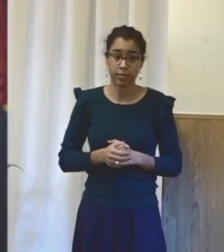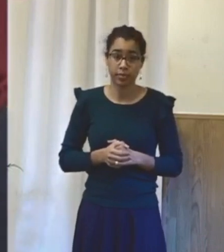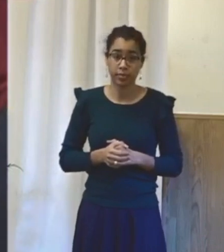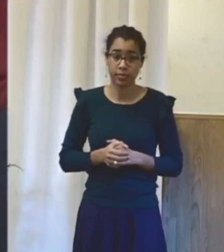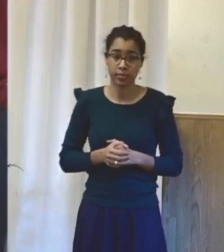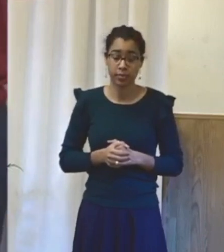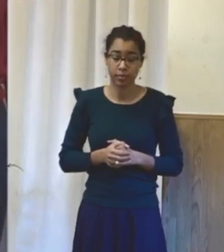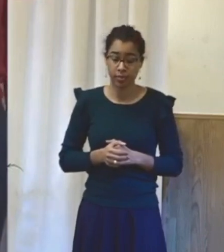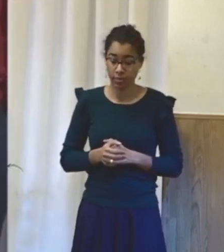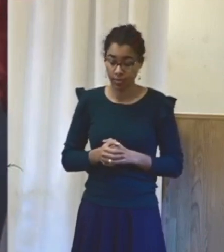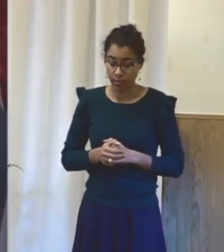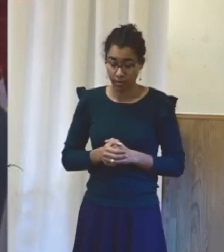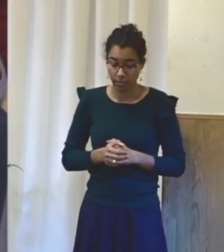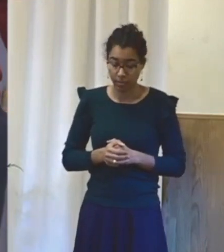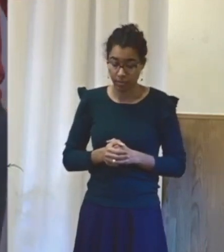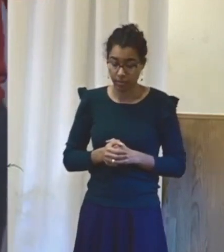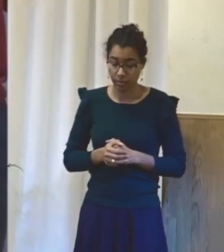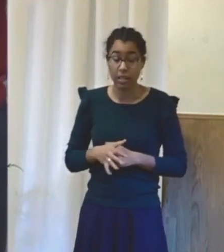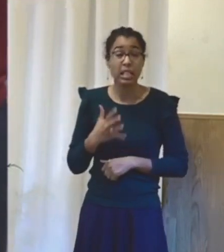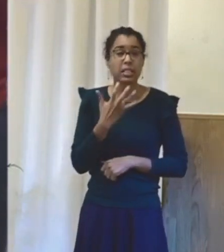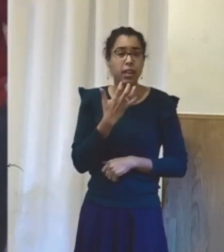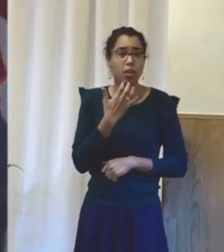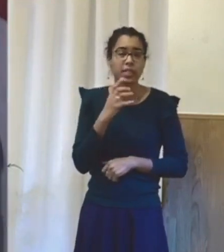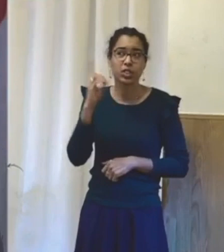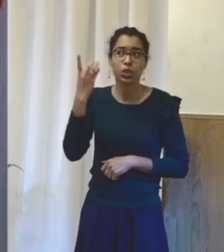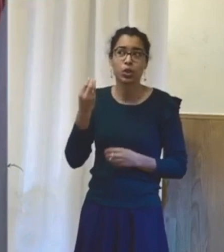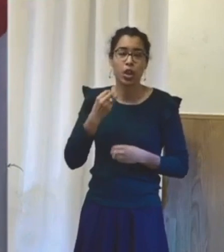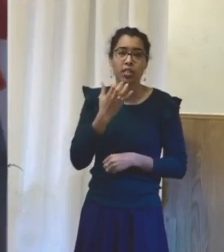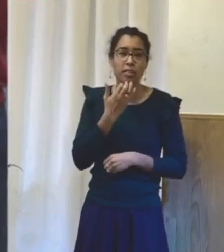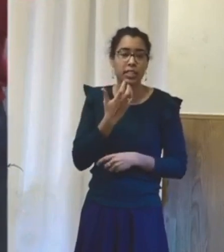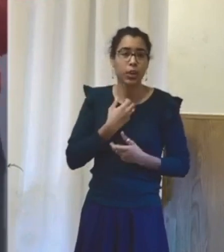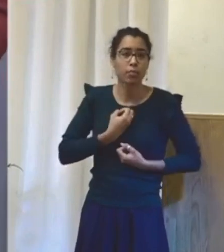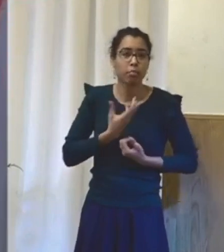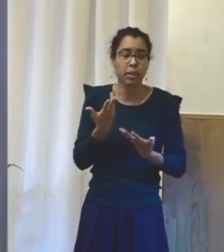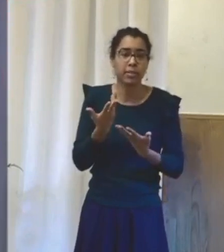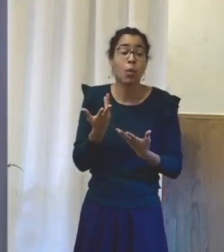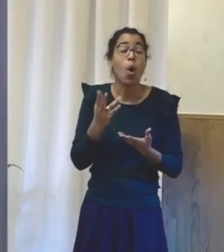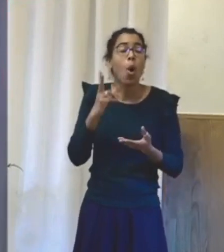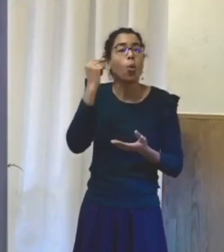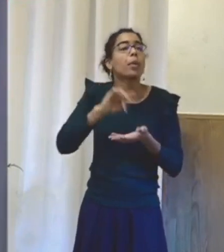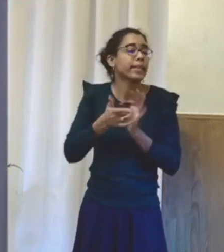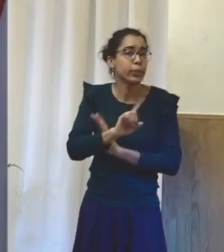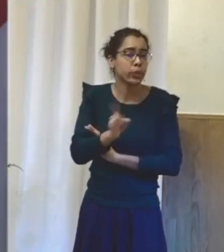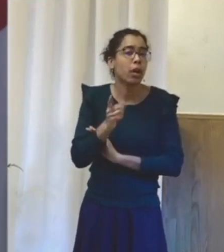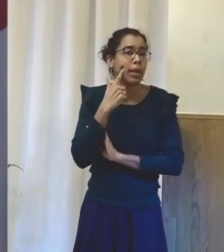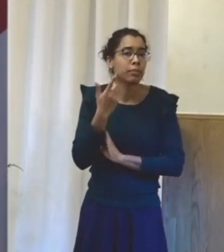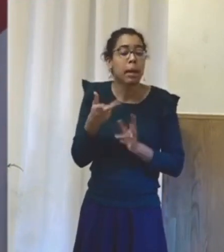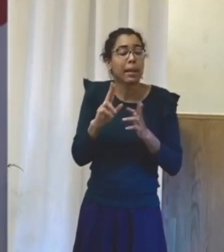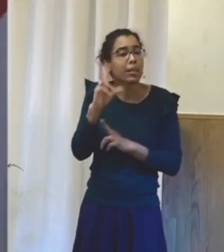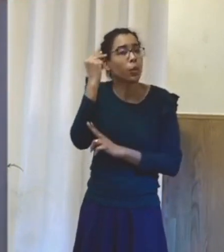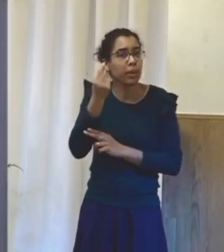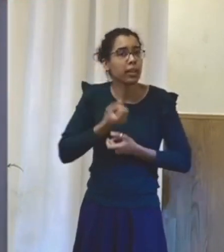Dieu m'a mis à cœur de partager. Je n'ai pas tout à fait compris, mais ce que j'ai compris, je vais vous le dire. J'ai